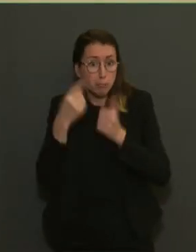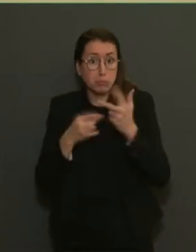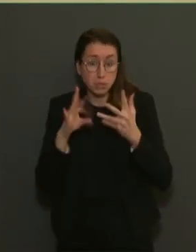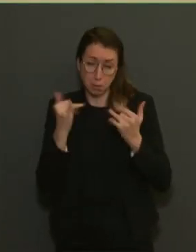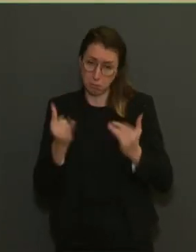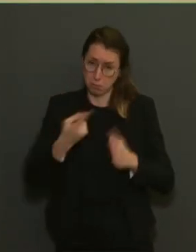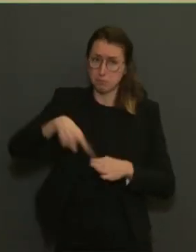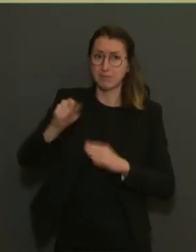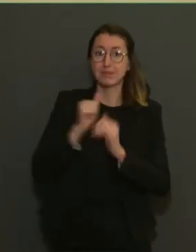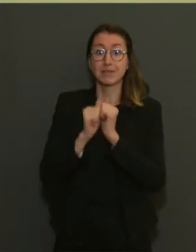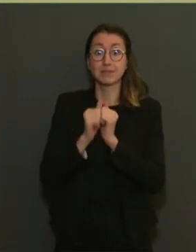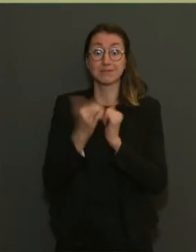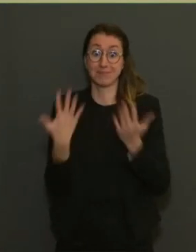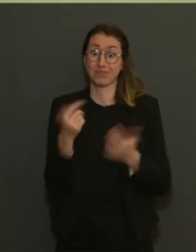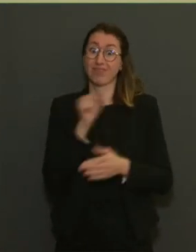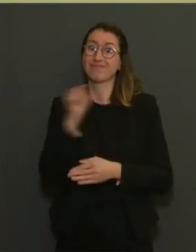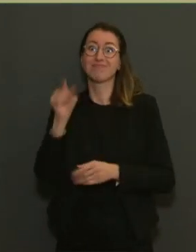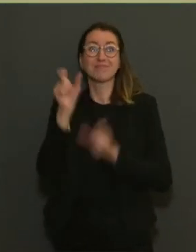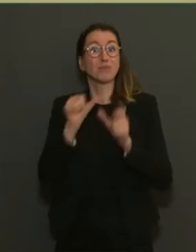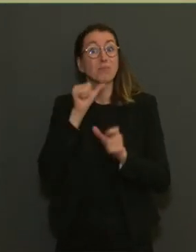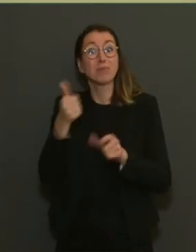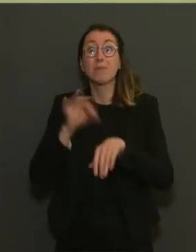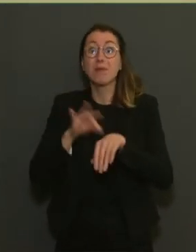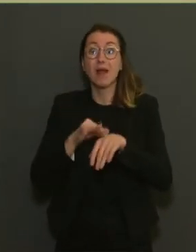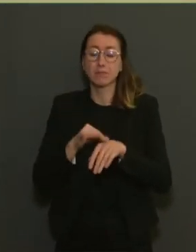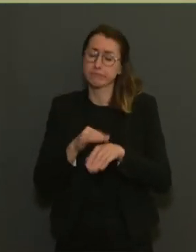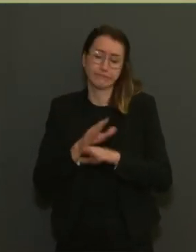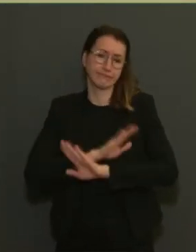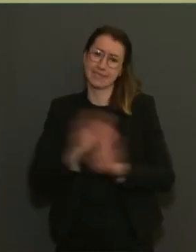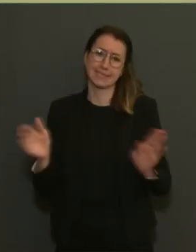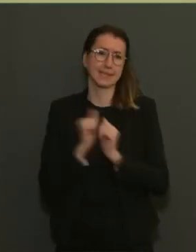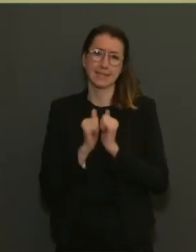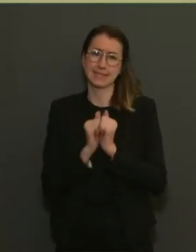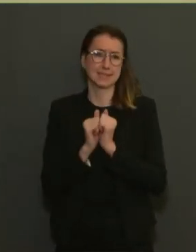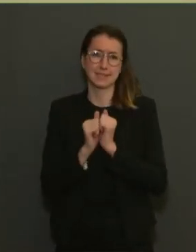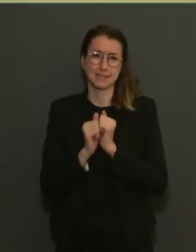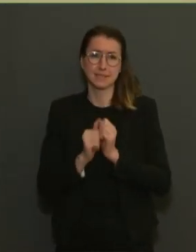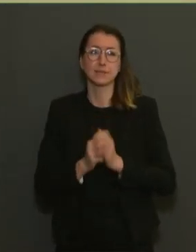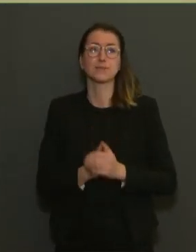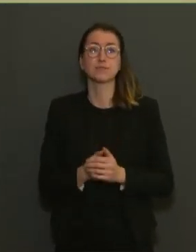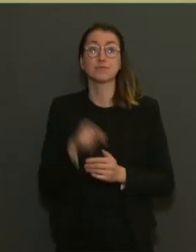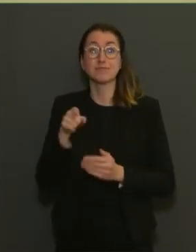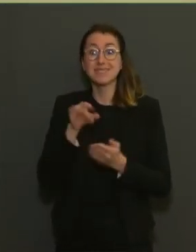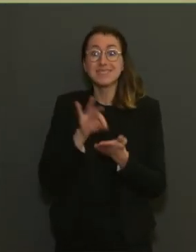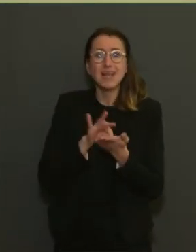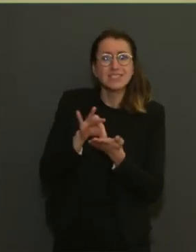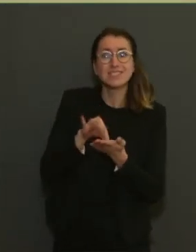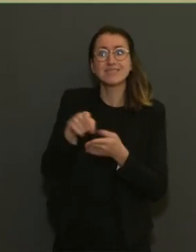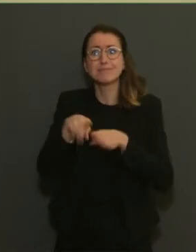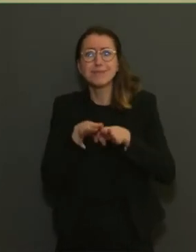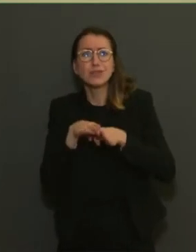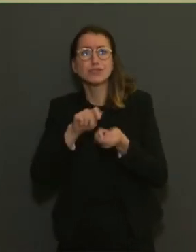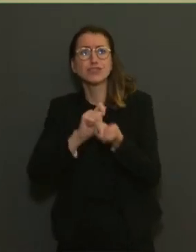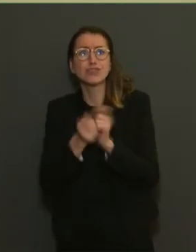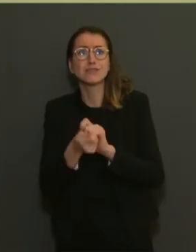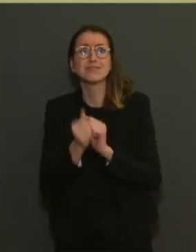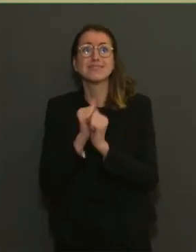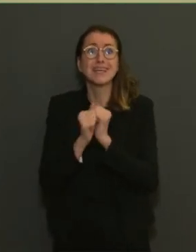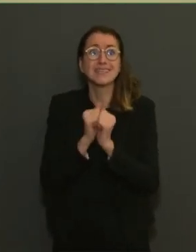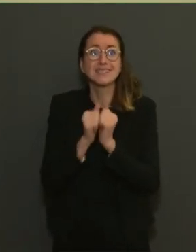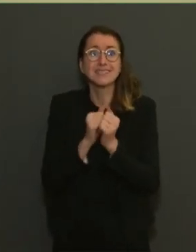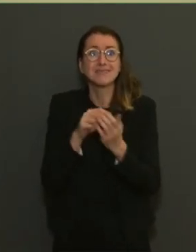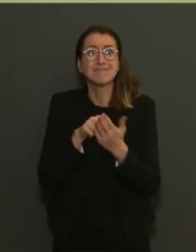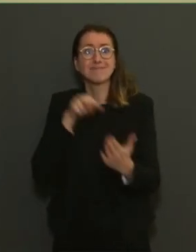stratégies de tests différentes qui sont présentes sur les dernières semaines de comparaison, ce qui fausse la comparaison. Pour essayer de